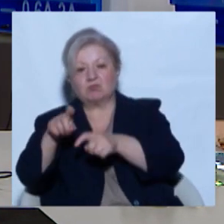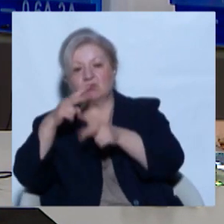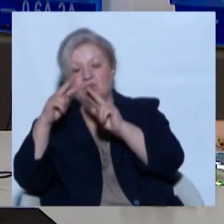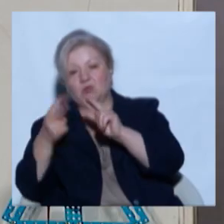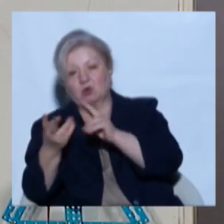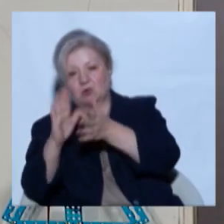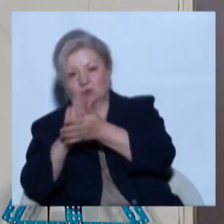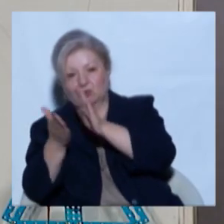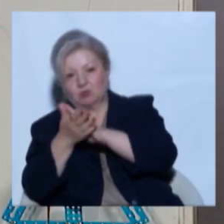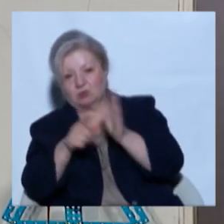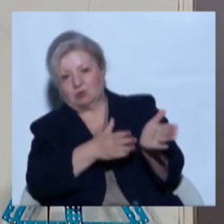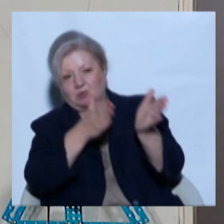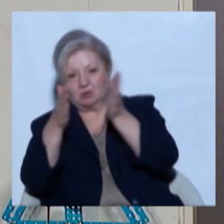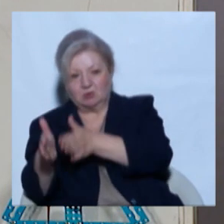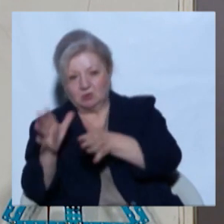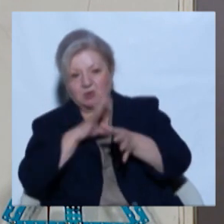უნდა განვიხილოთ და